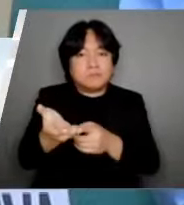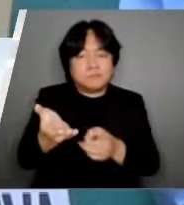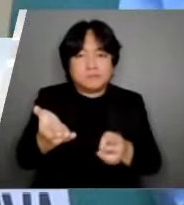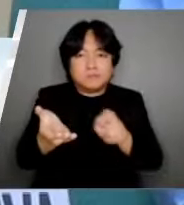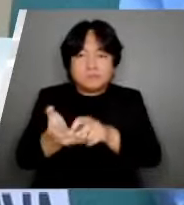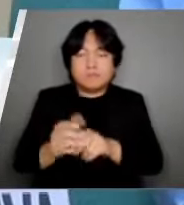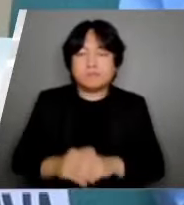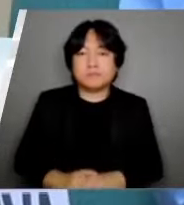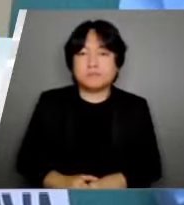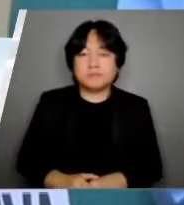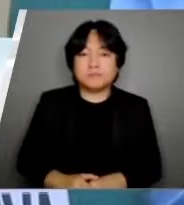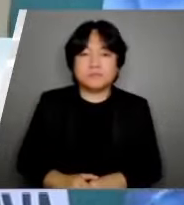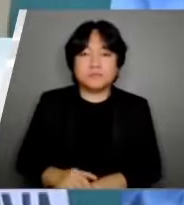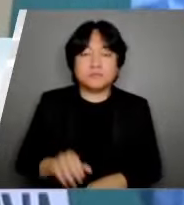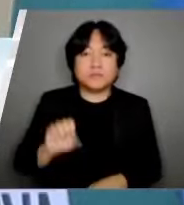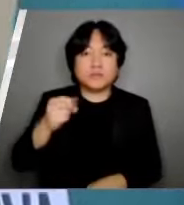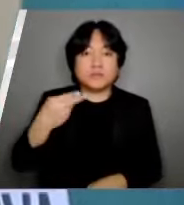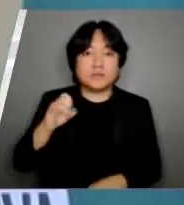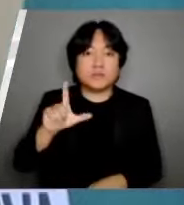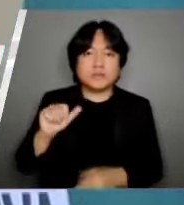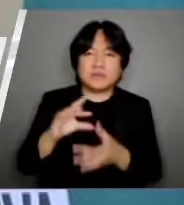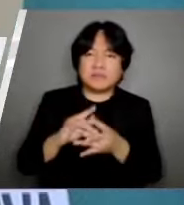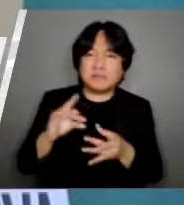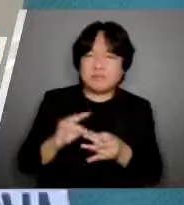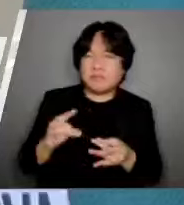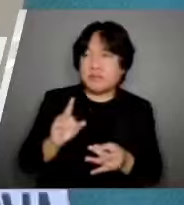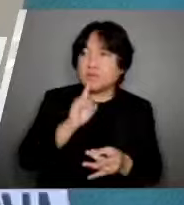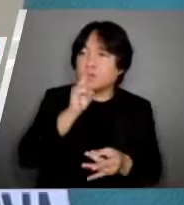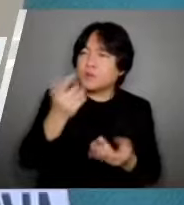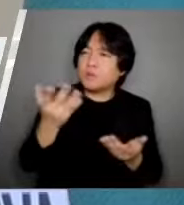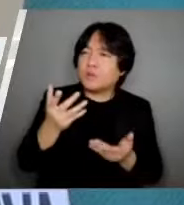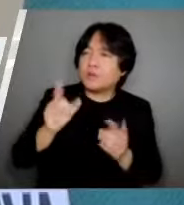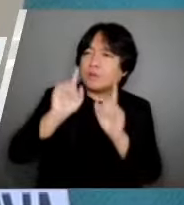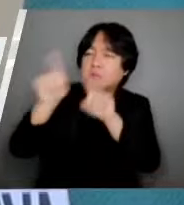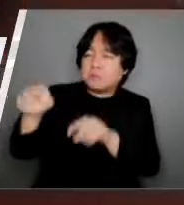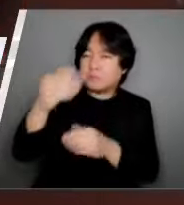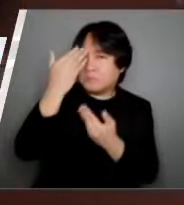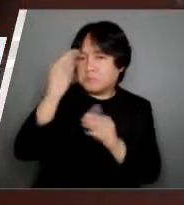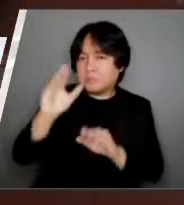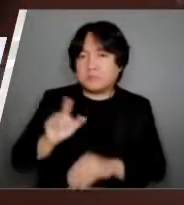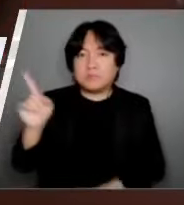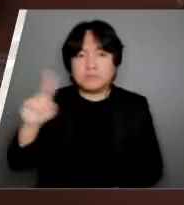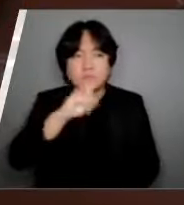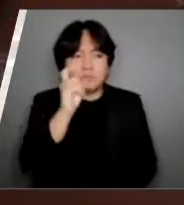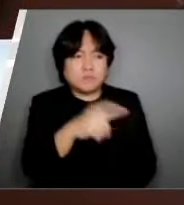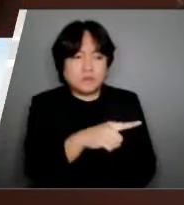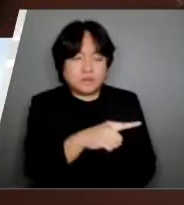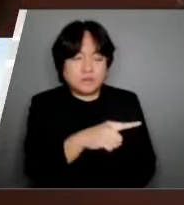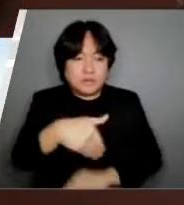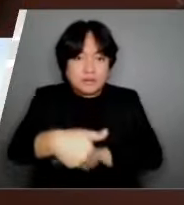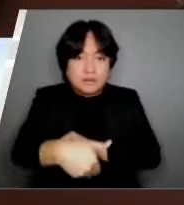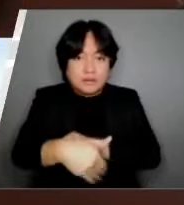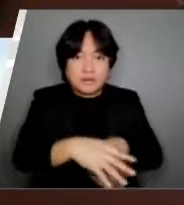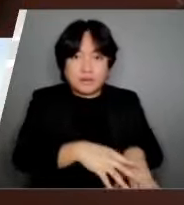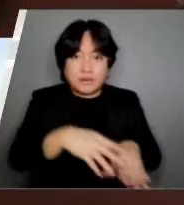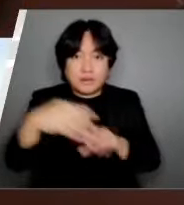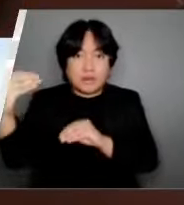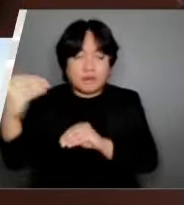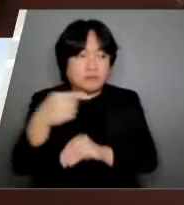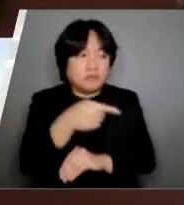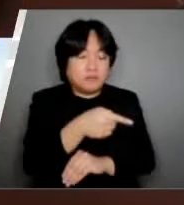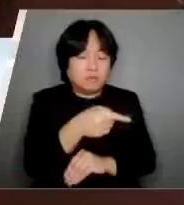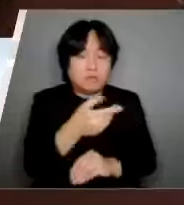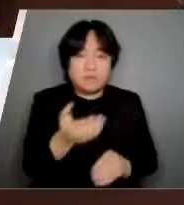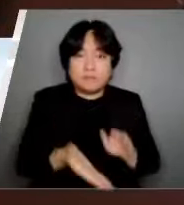pupunta. Nung aalis na kayo nung gabi, alam mo kung saan kayo pupunta? Hindi po. Hindi ka nagtatanong? Tatanong ko.